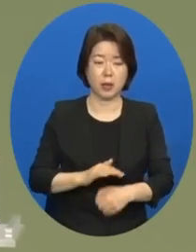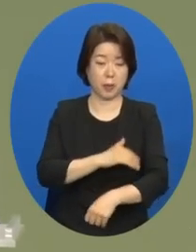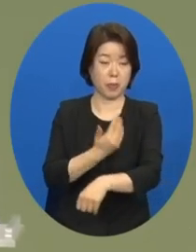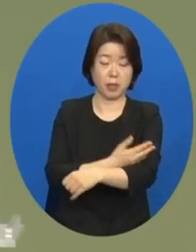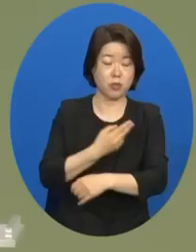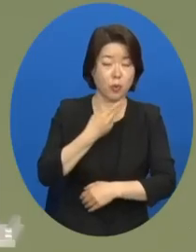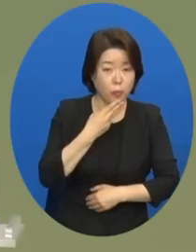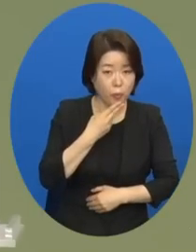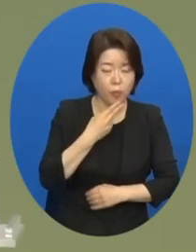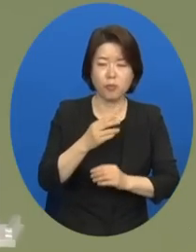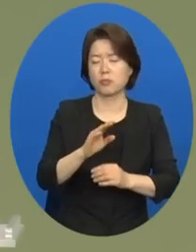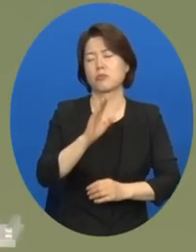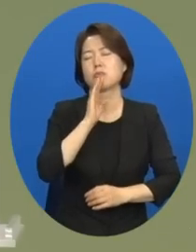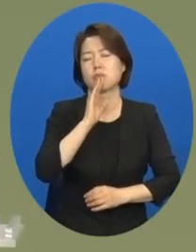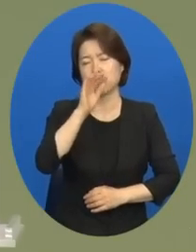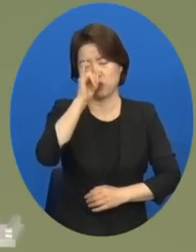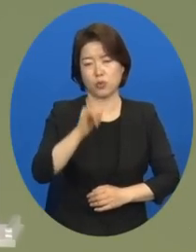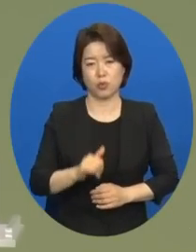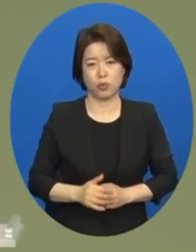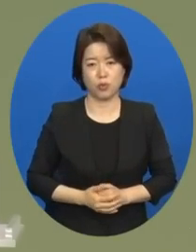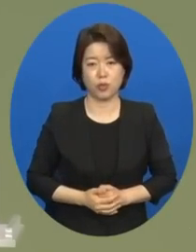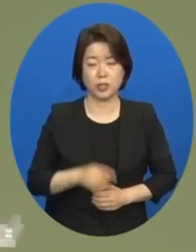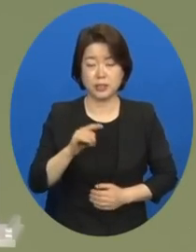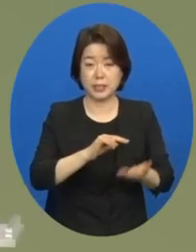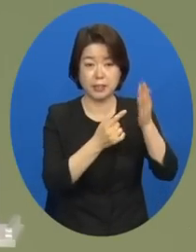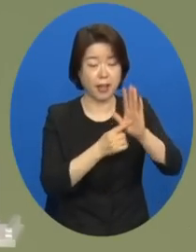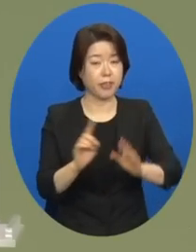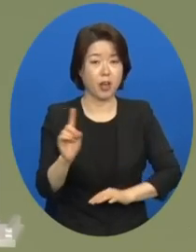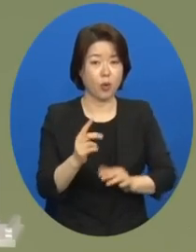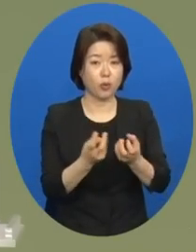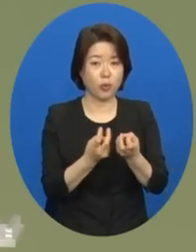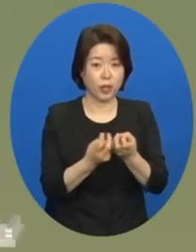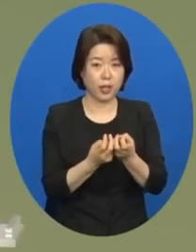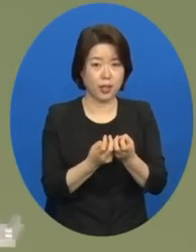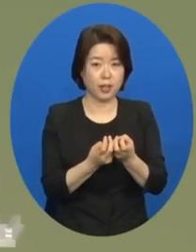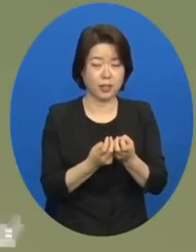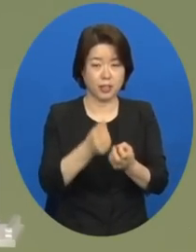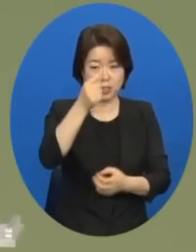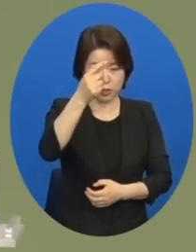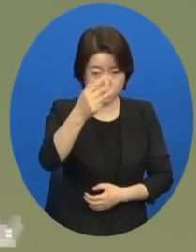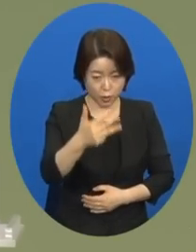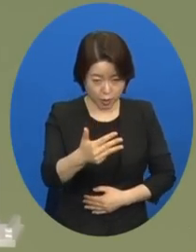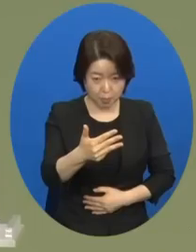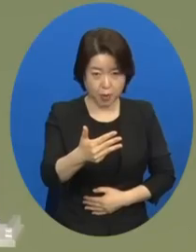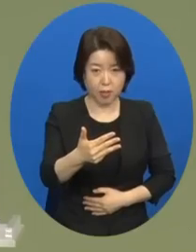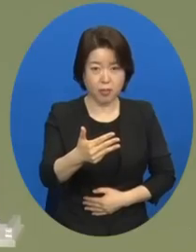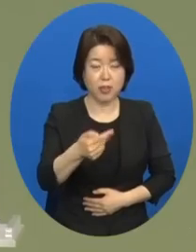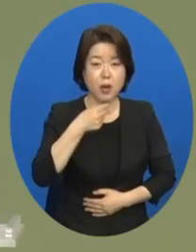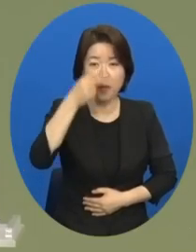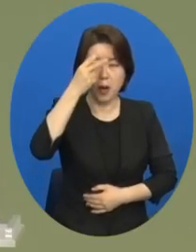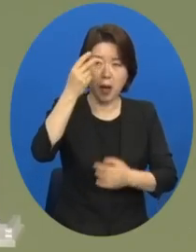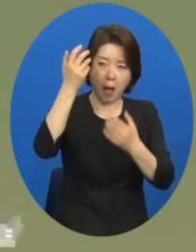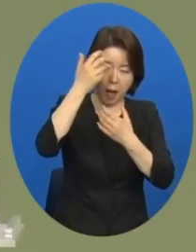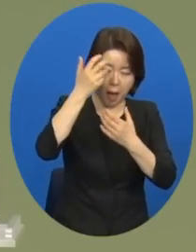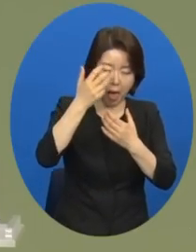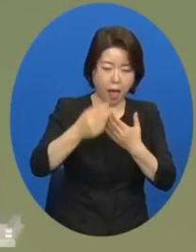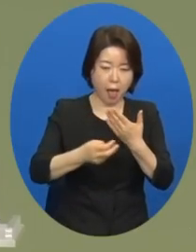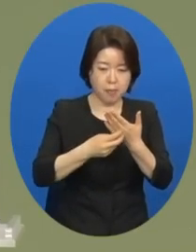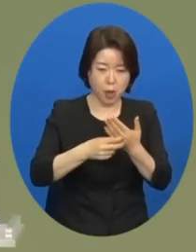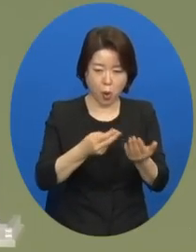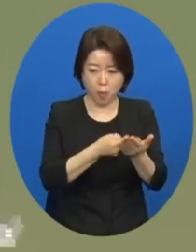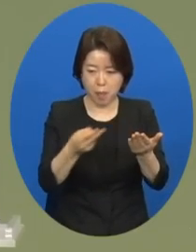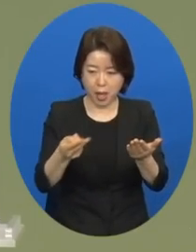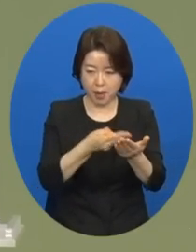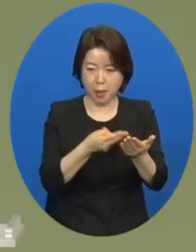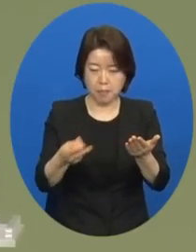능력이 없으시겠어요 근데 그게 어떻게 나타나냐 하면은 여덟 번 인제 알코올중독병원을 왔다 갔다